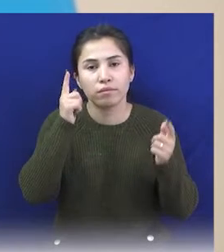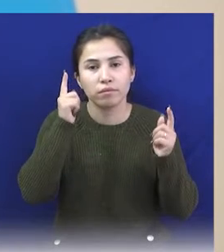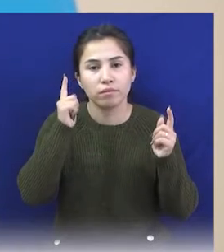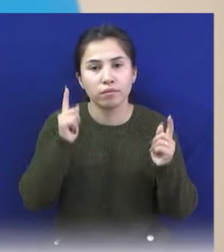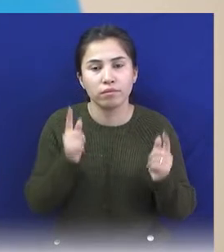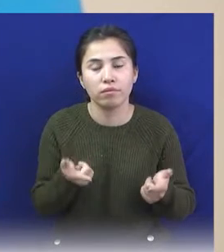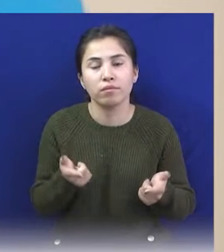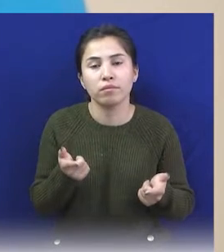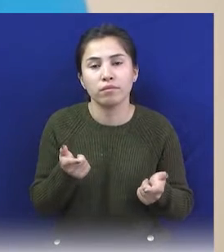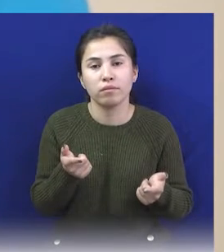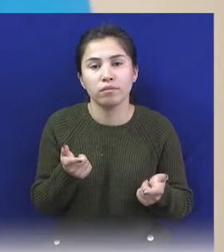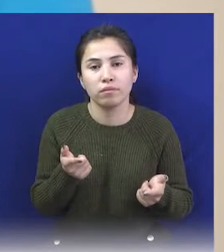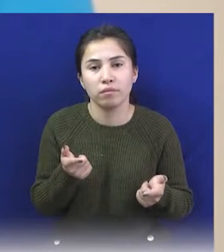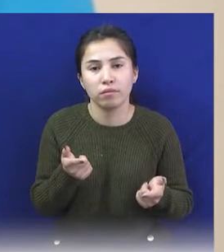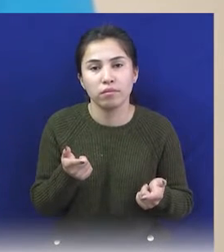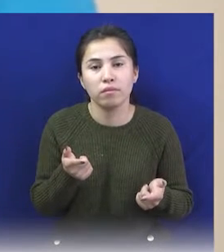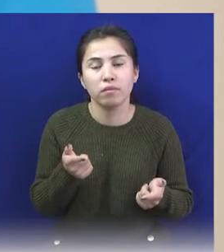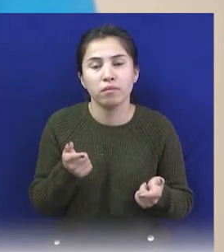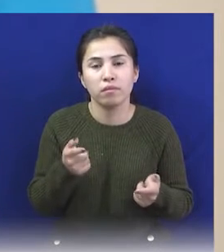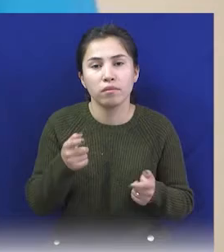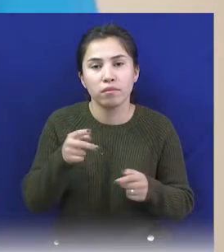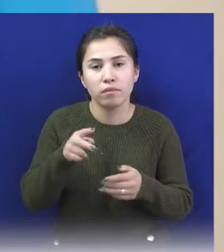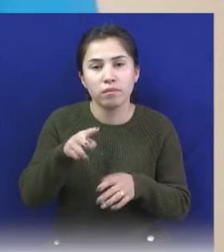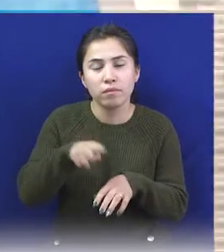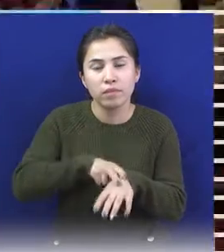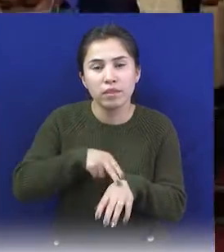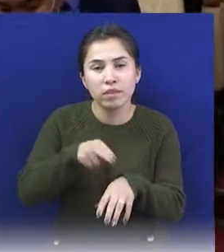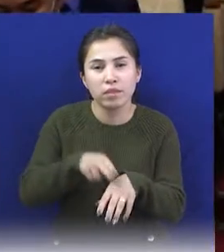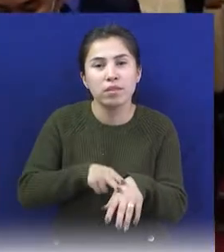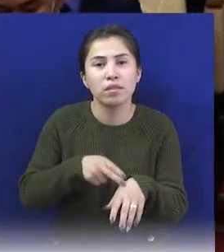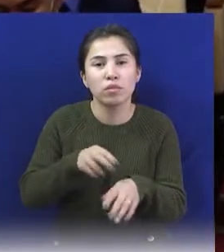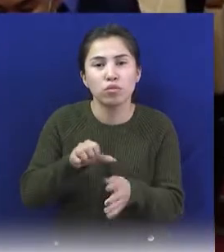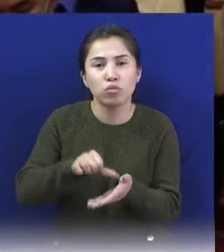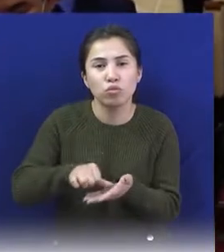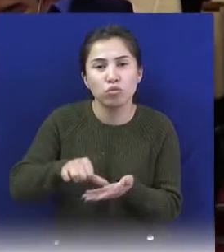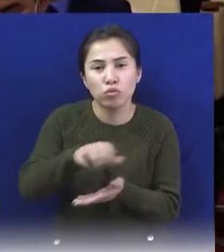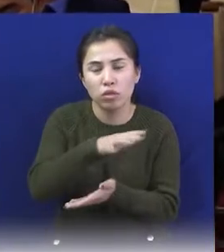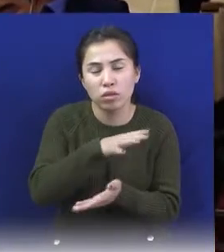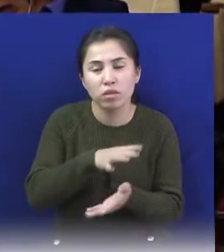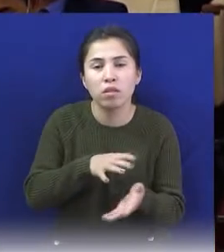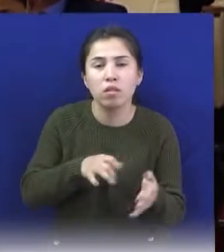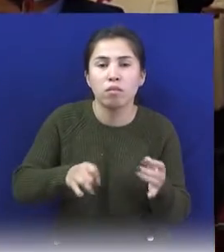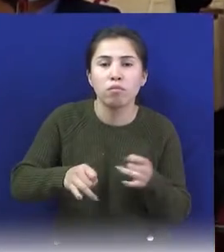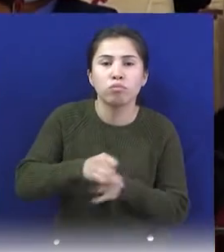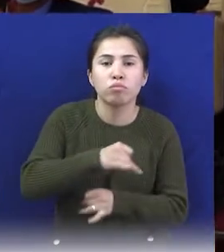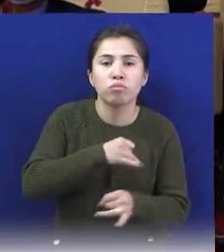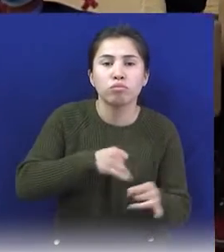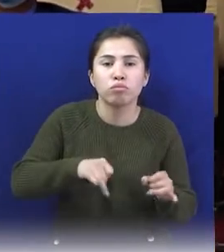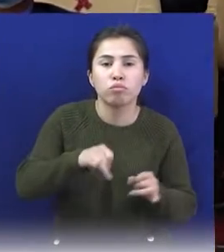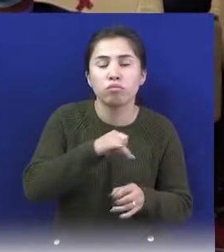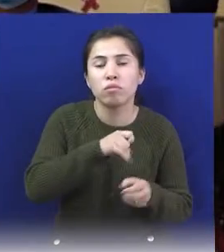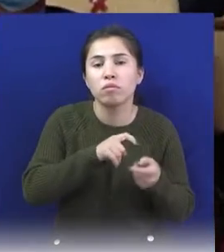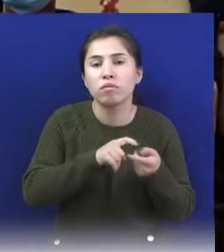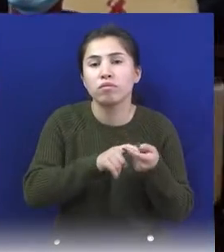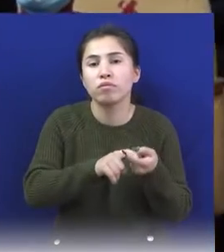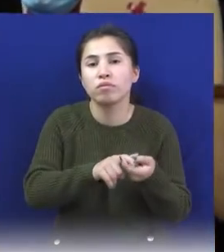введены в эксплуатацию 5 государственных школ. До конца года – 3. Также были обсуждены и другие различные вопросы – туризм,